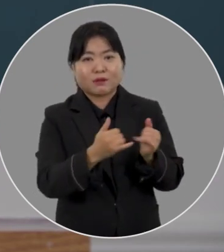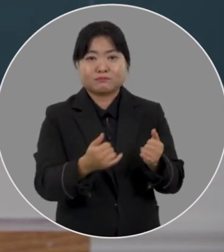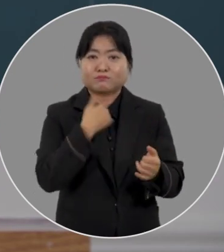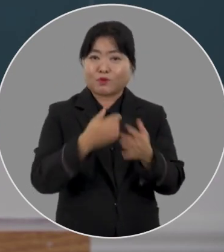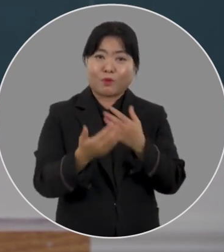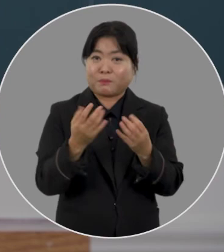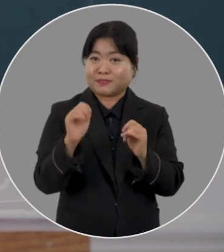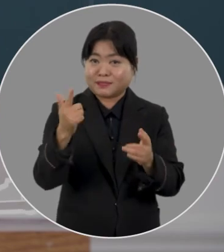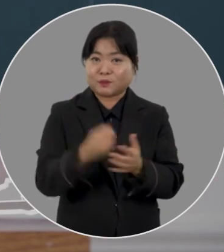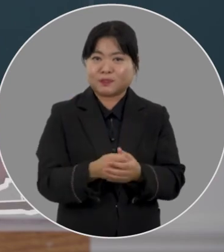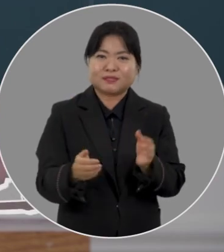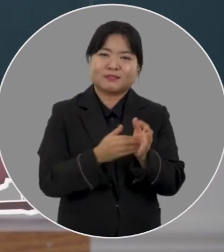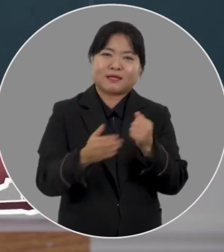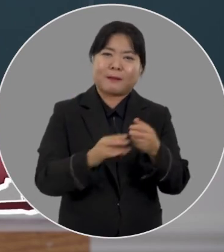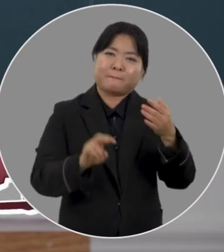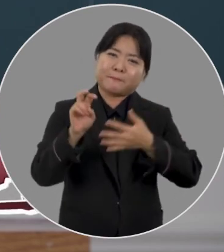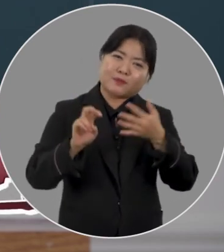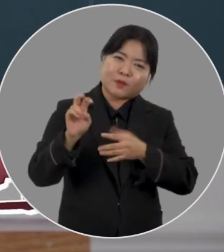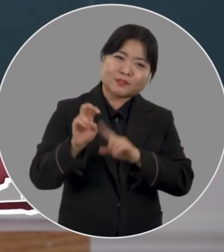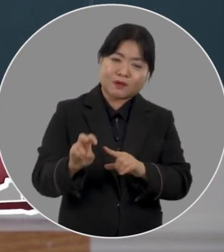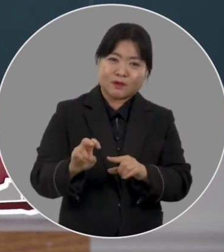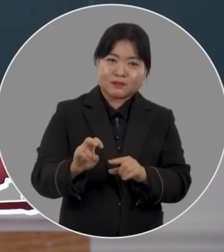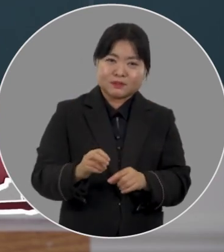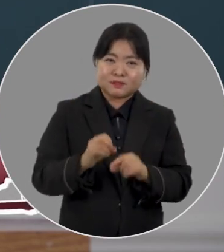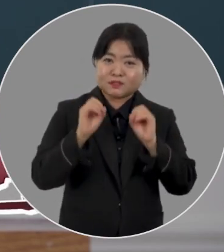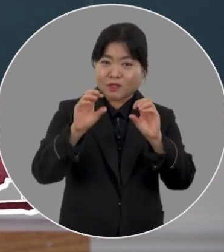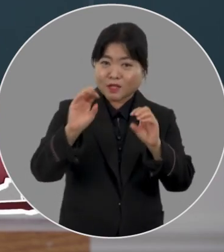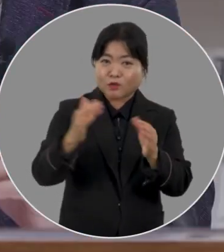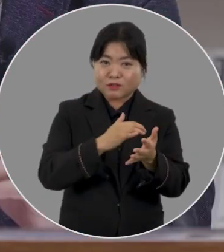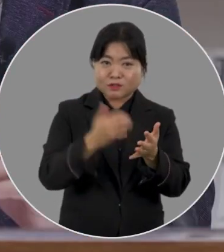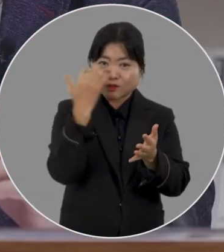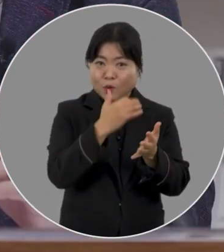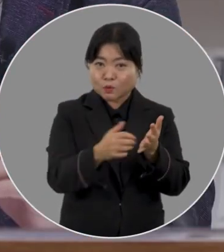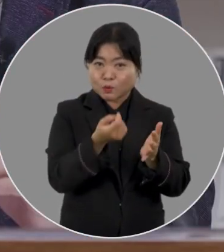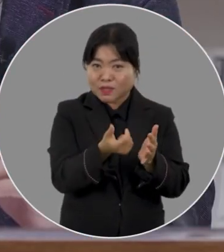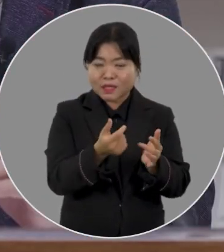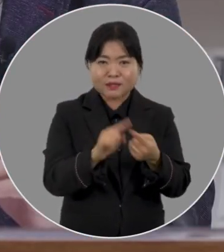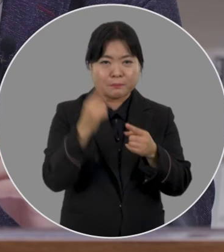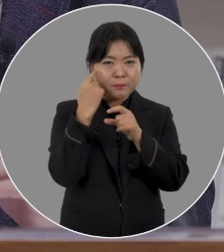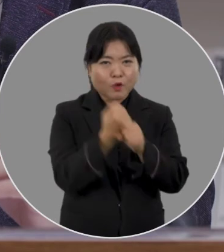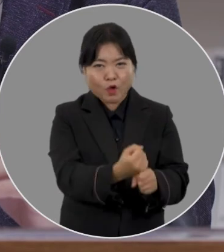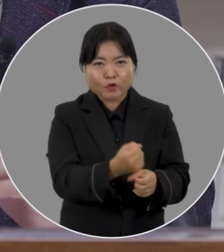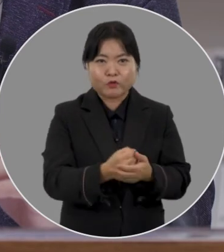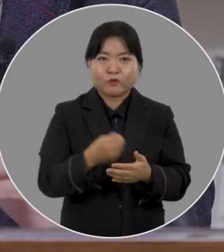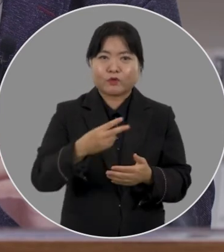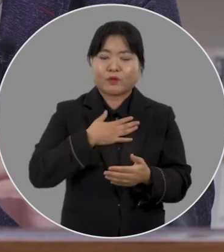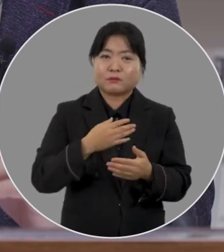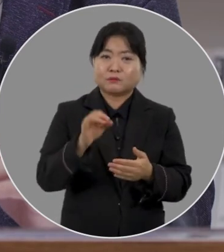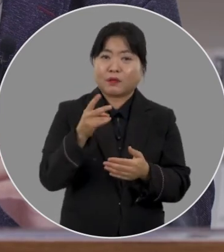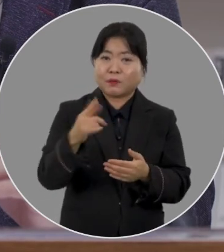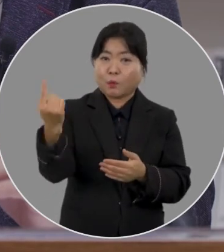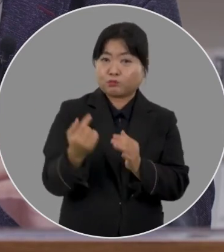네. 그러다 보니까 미디어에서 전하게 되는 그런 성소수자에 대한 편견이라던가 혹은 저는 예멘에서 온 분을 만나본 적이